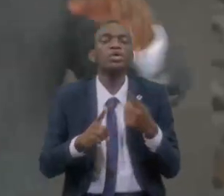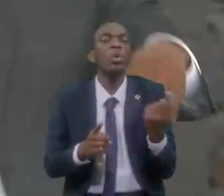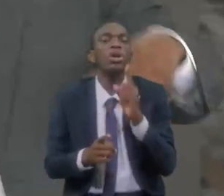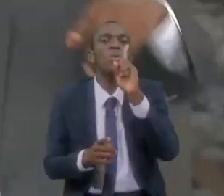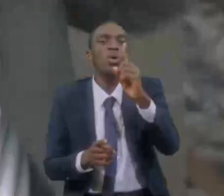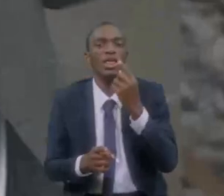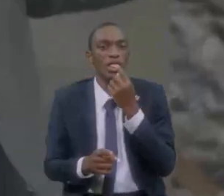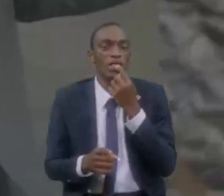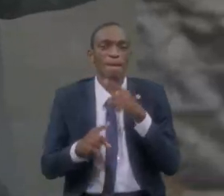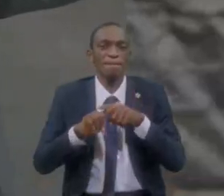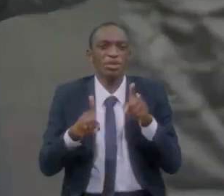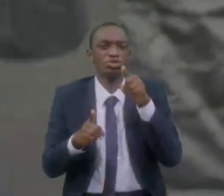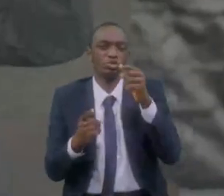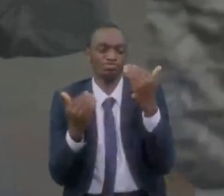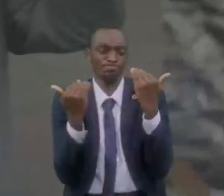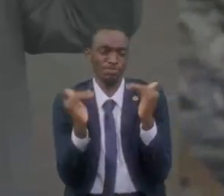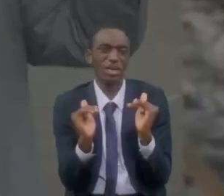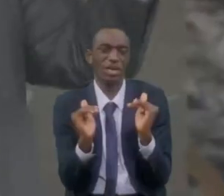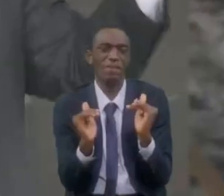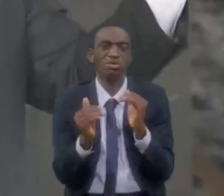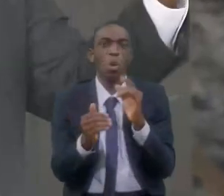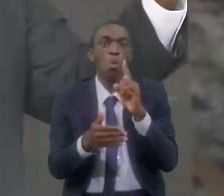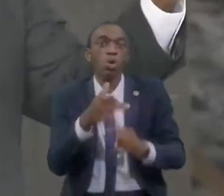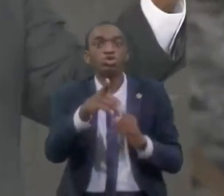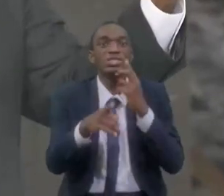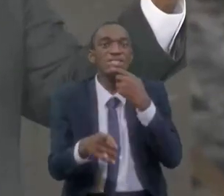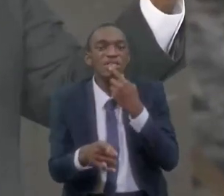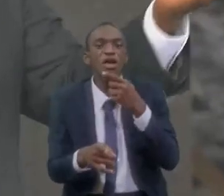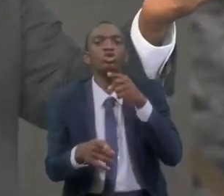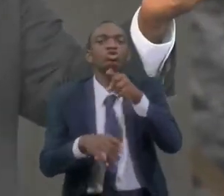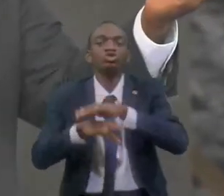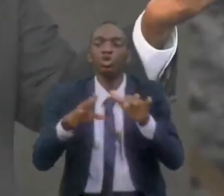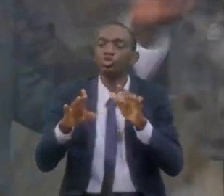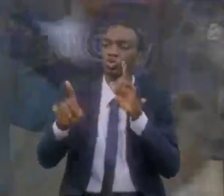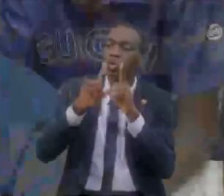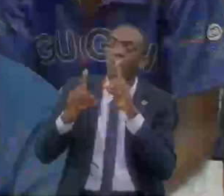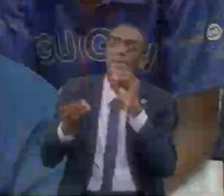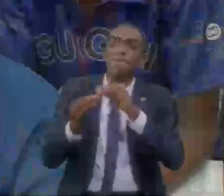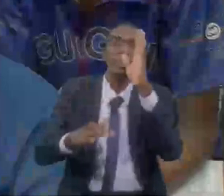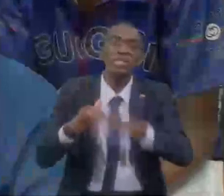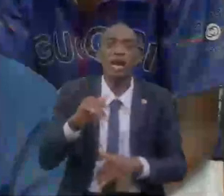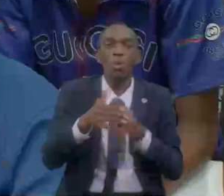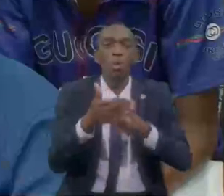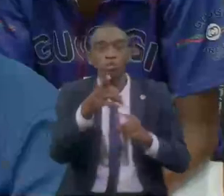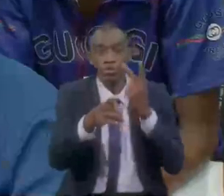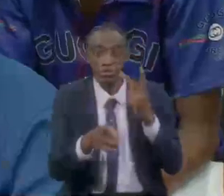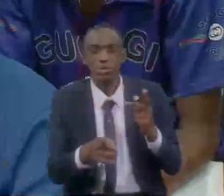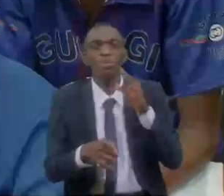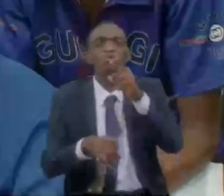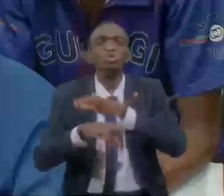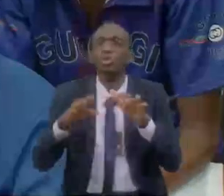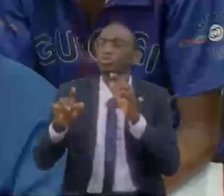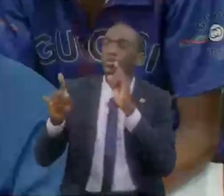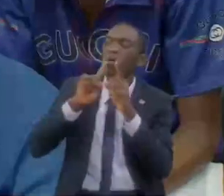que vous dites. Vous ne parlez pas plus que vous ne voyez. Vous ne parlez pas plus que